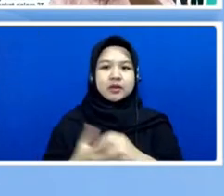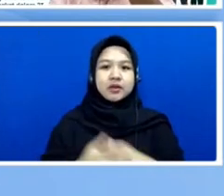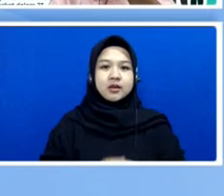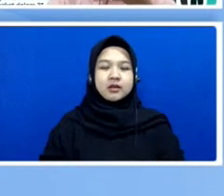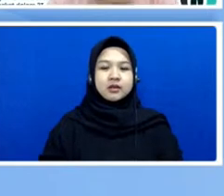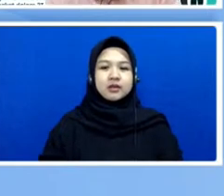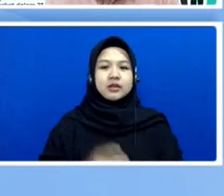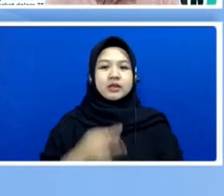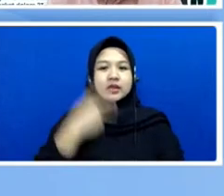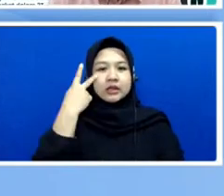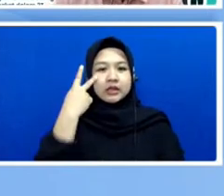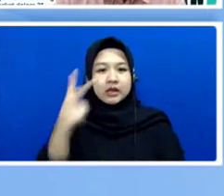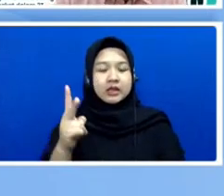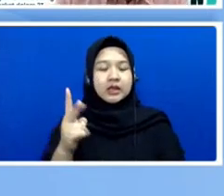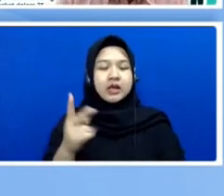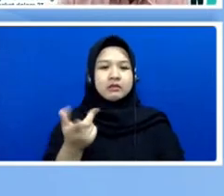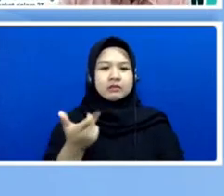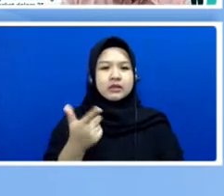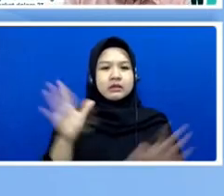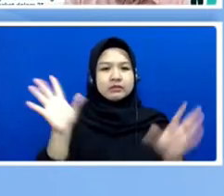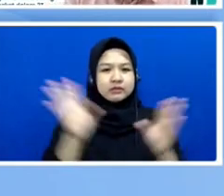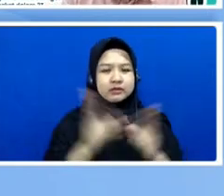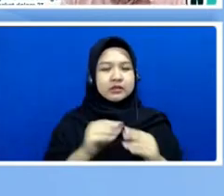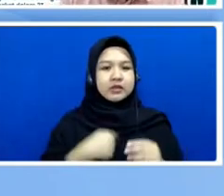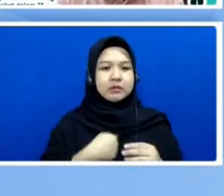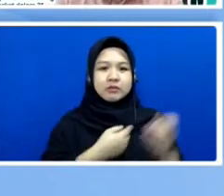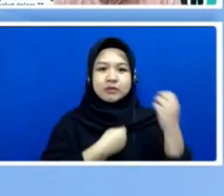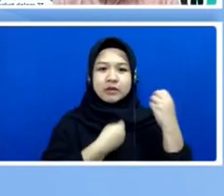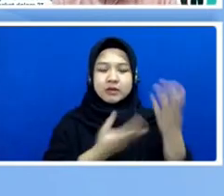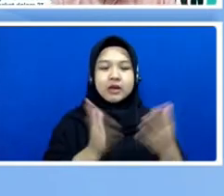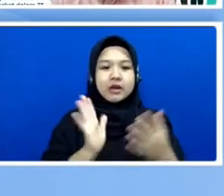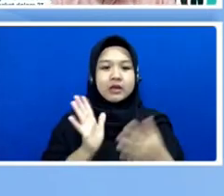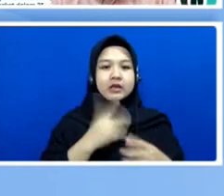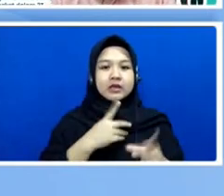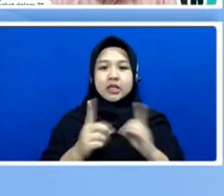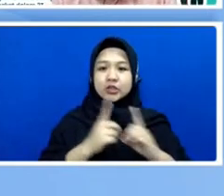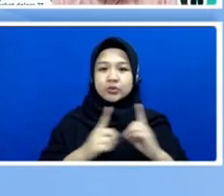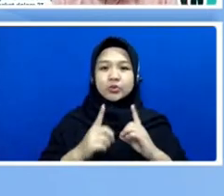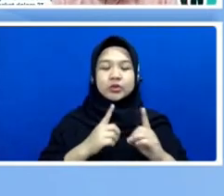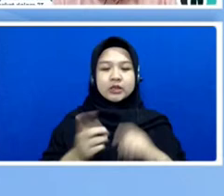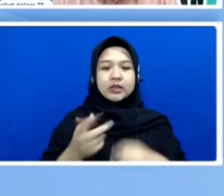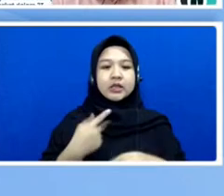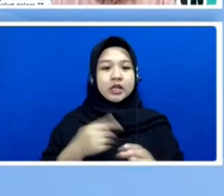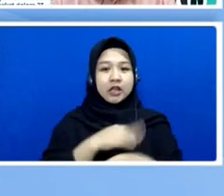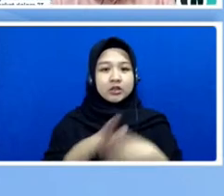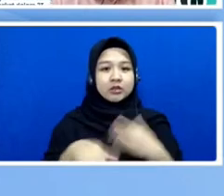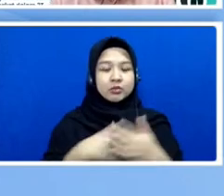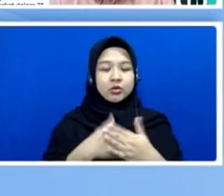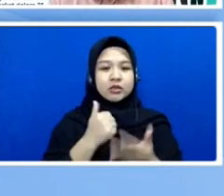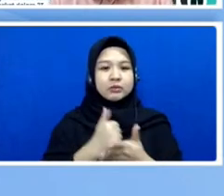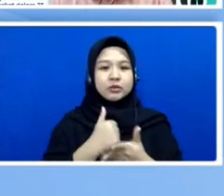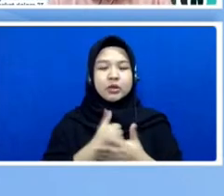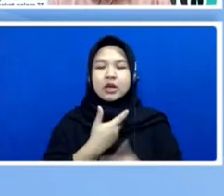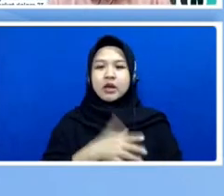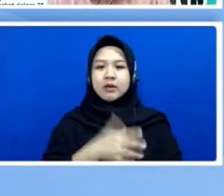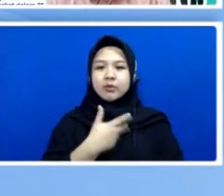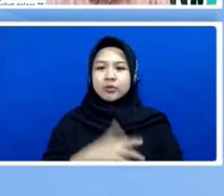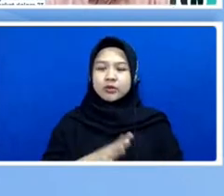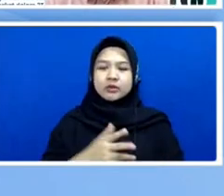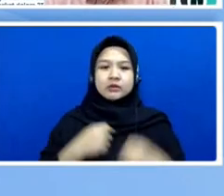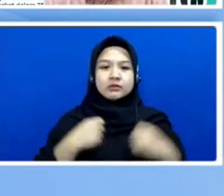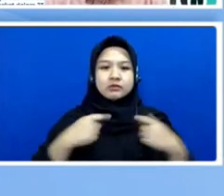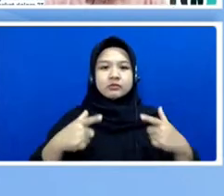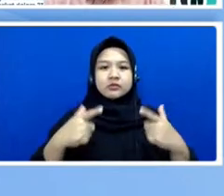lihat sampaikan Pak Sulpikar, saya simple ingin menyampaikan nanti kita diskusi. Jadi kita semua ini kan sebetulnya tidak ingin health service system kita